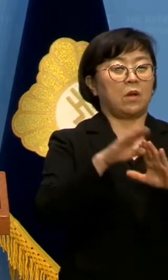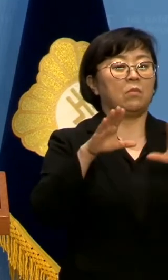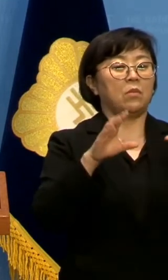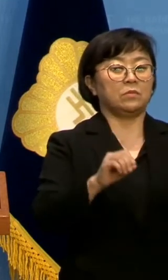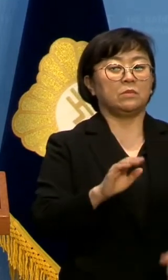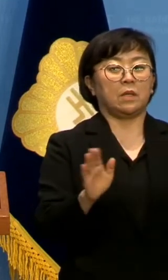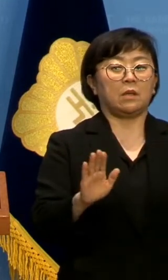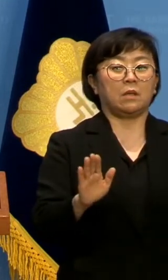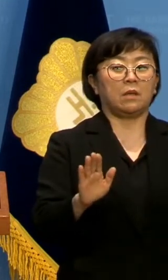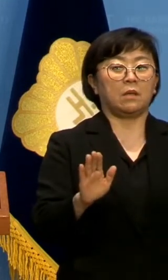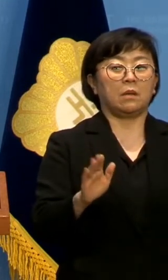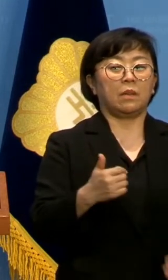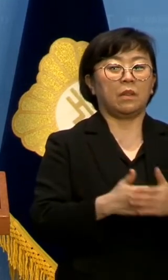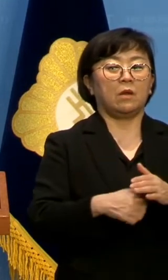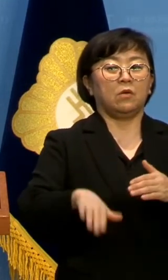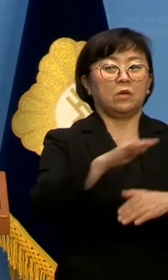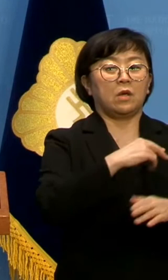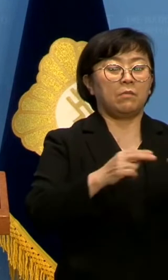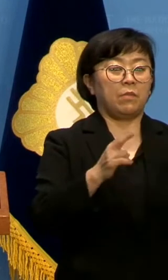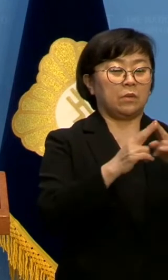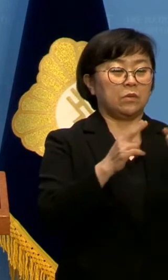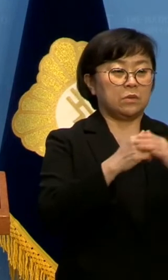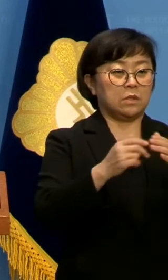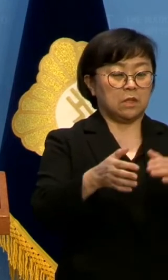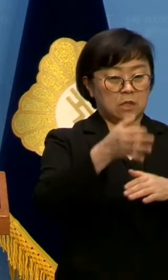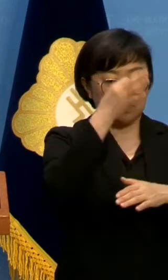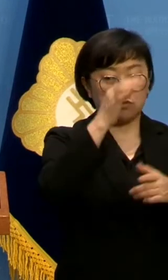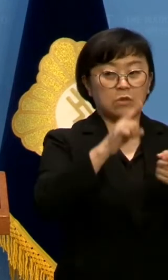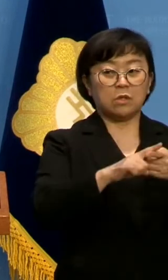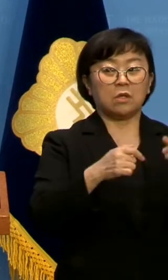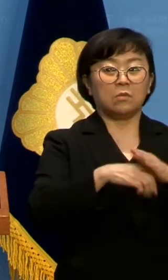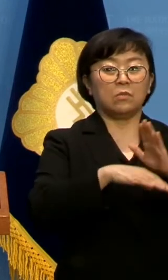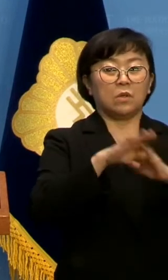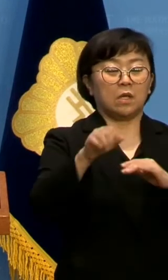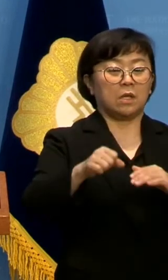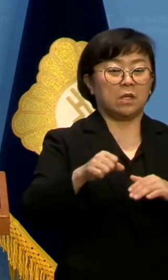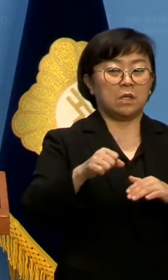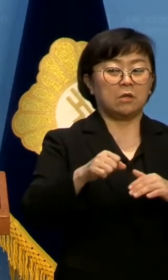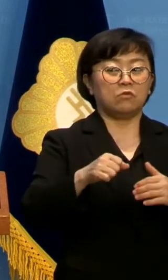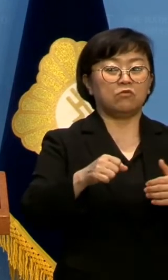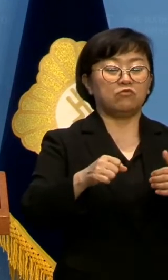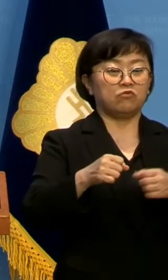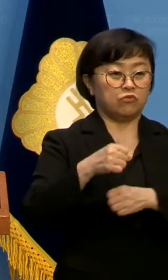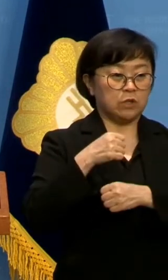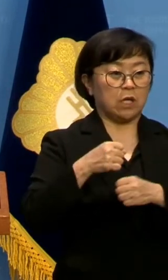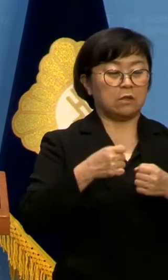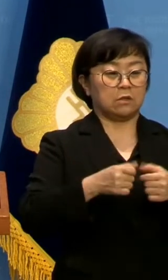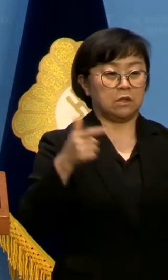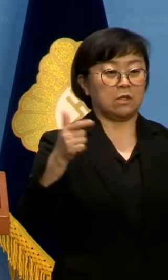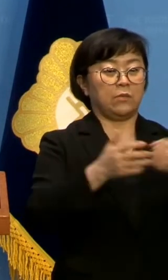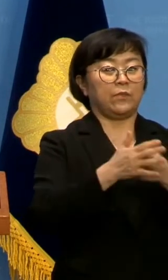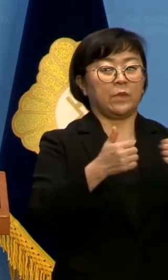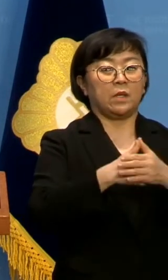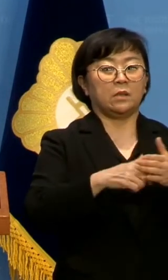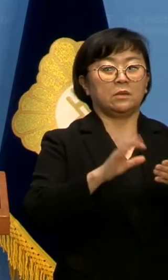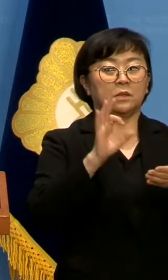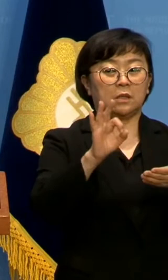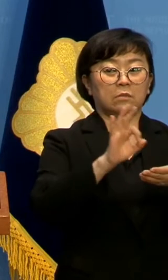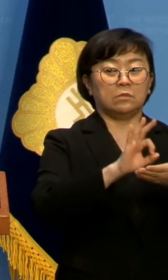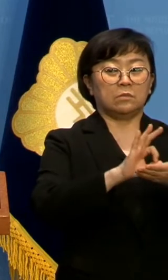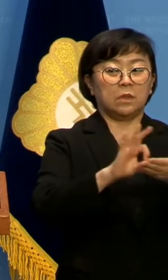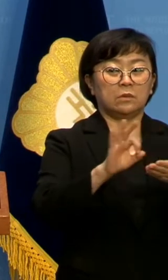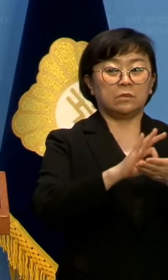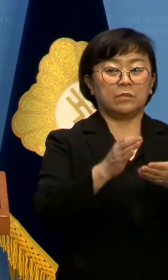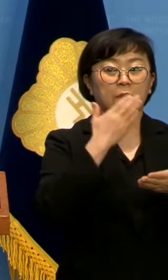않을 것입니다. 우리 반도체 핵심 기술이 북한의 군사력을 증강하는 자금 마련에 사용된다고